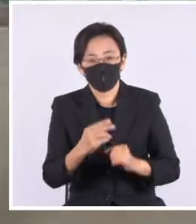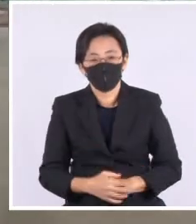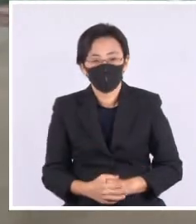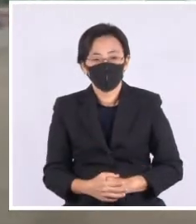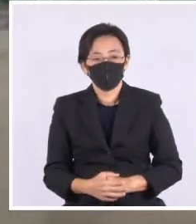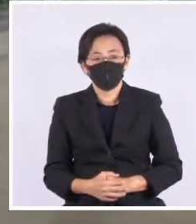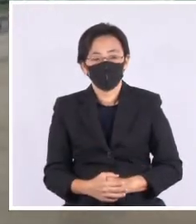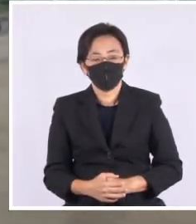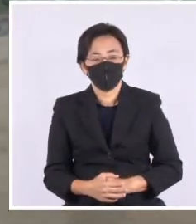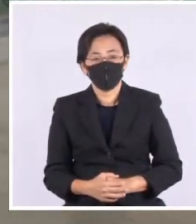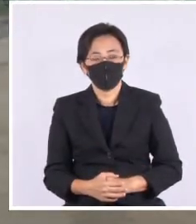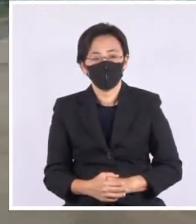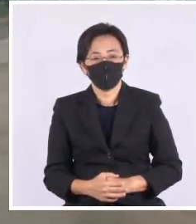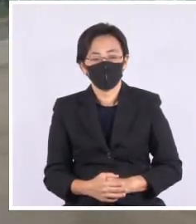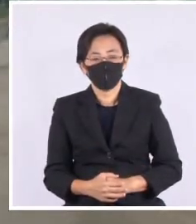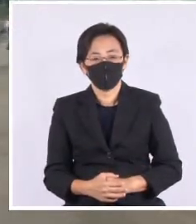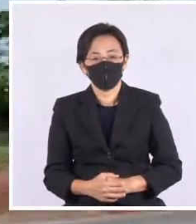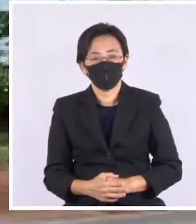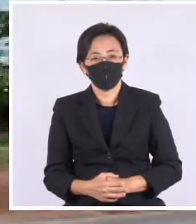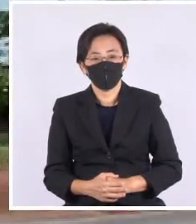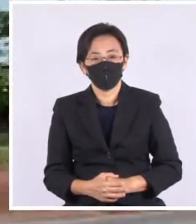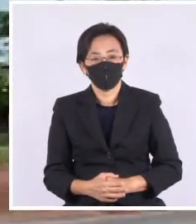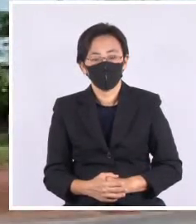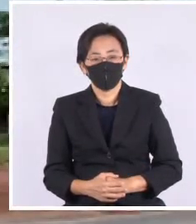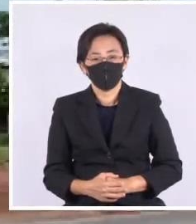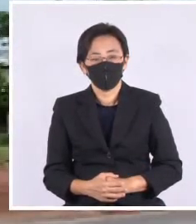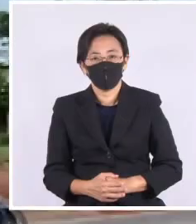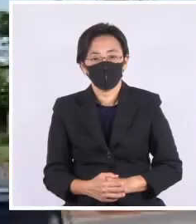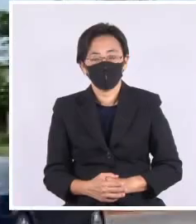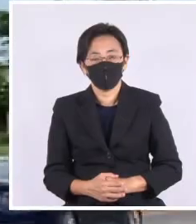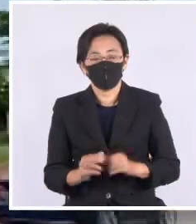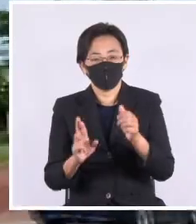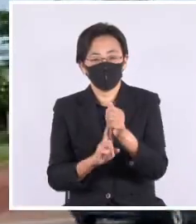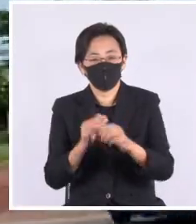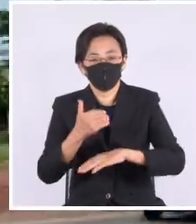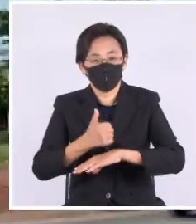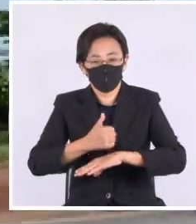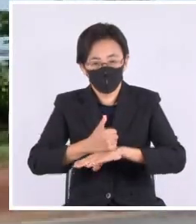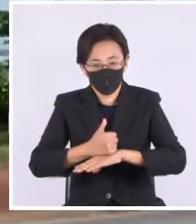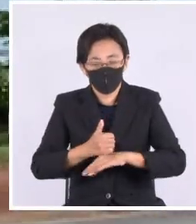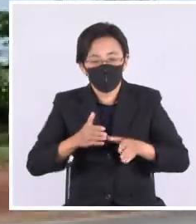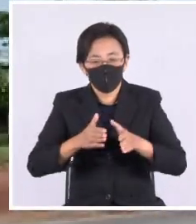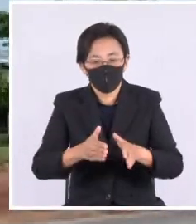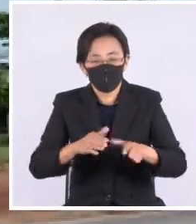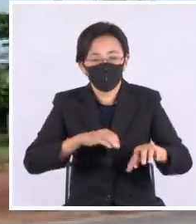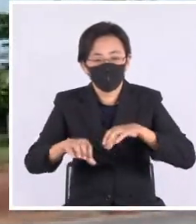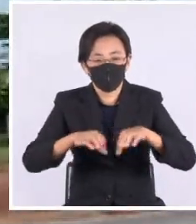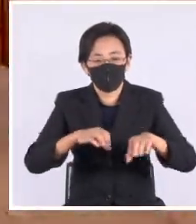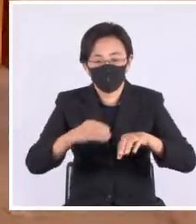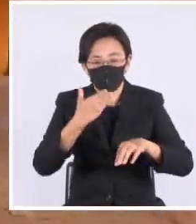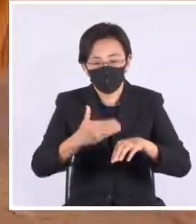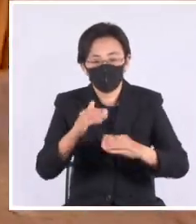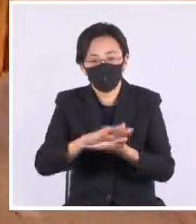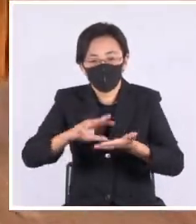เรื่องราวนี้นะคะทางด้านของผู้ช่วยศาสตราจารย์ดรปริญญาเทวานฤมิตรกุลรองอธิการบดีฝ่ายความยั่งยืนและบริหารมหาวิทยาลัย